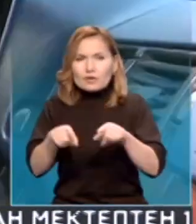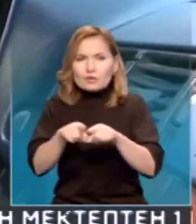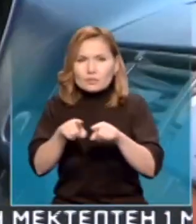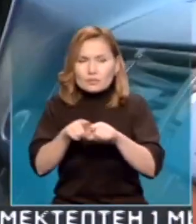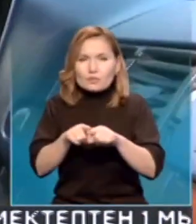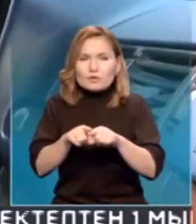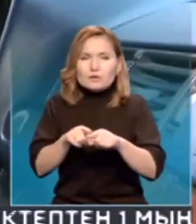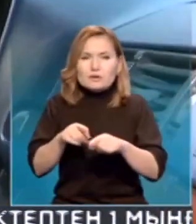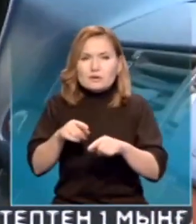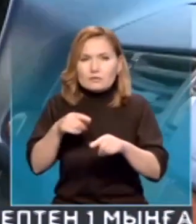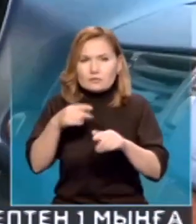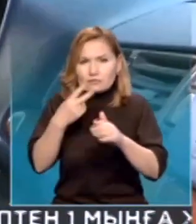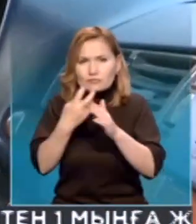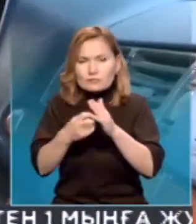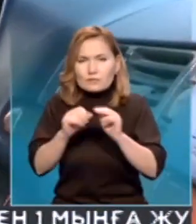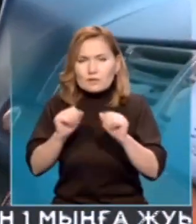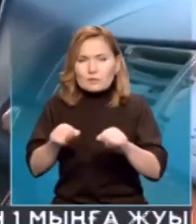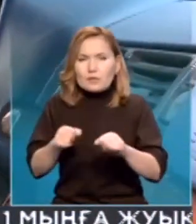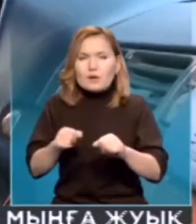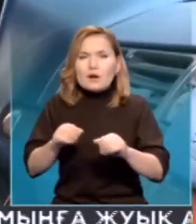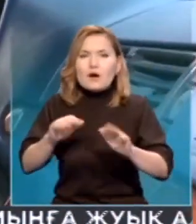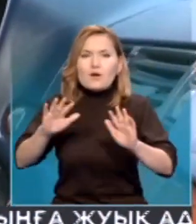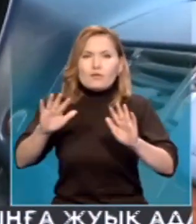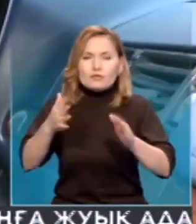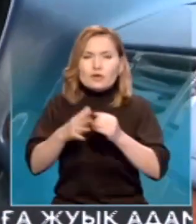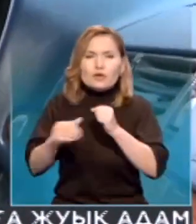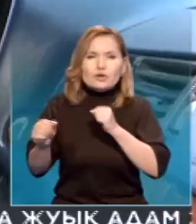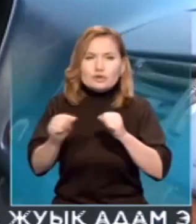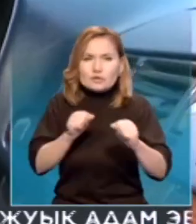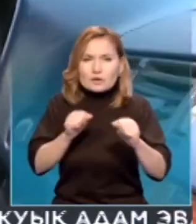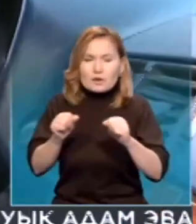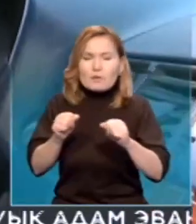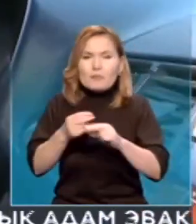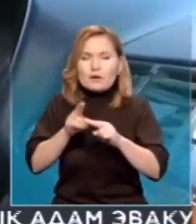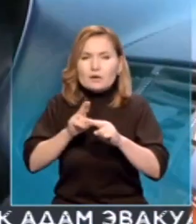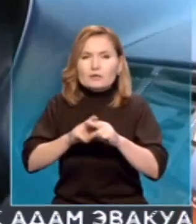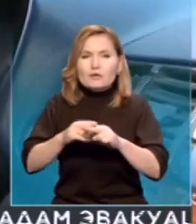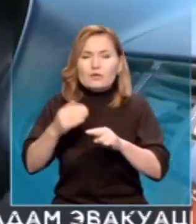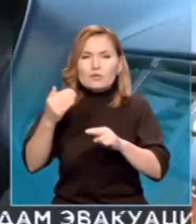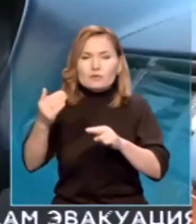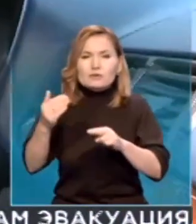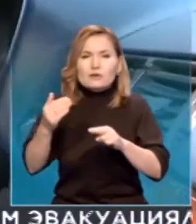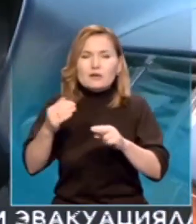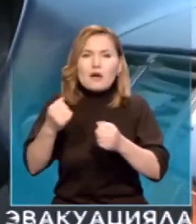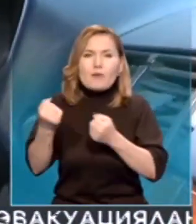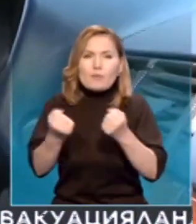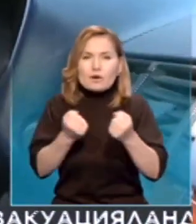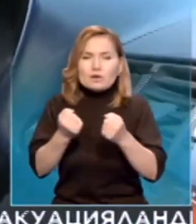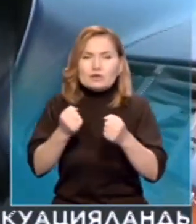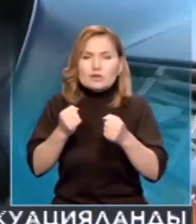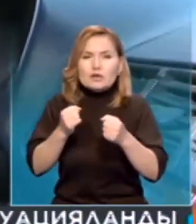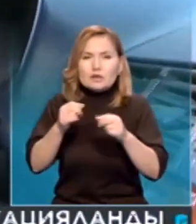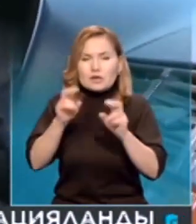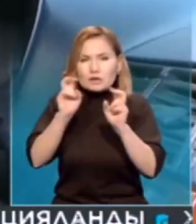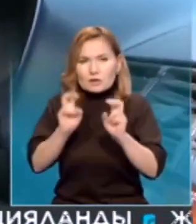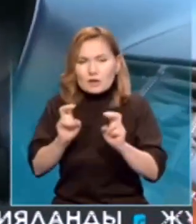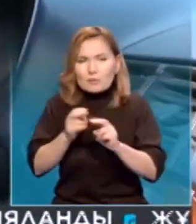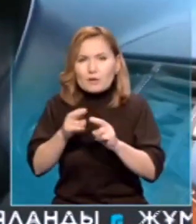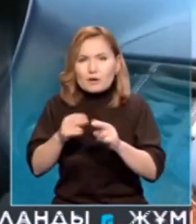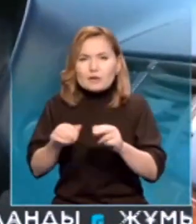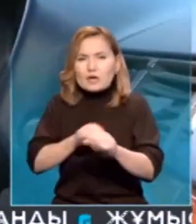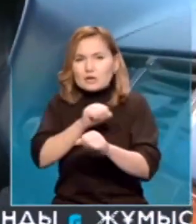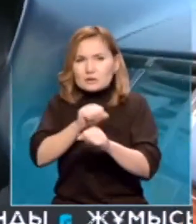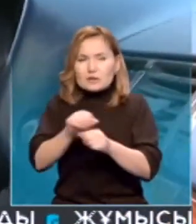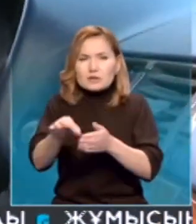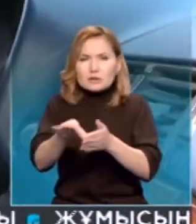береді. Егер сіз жер сілкініп жатқанда көлікте болсаңыз, басқа көліктерге соқтығысып қалмау үшін жақын маңдағы автотұрақтардың біріне